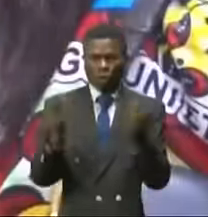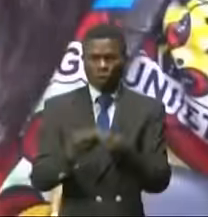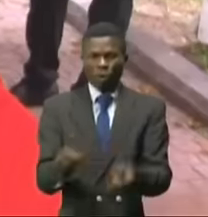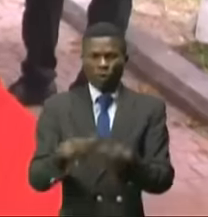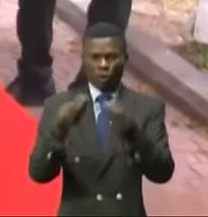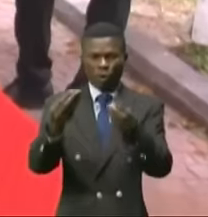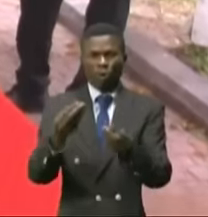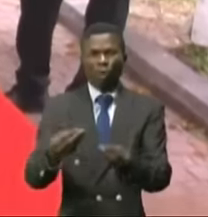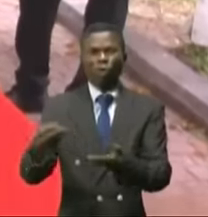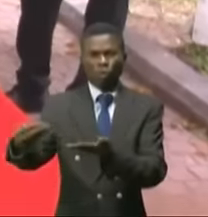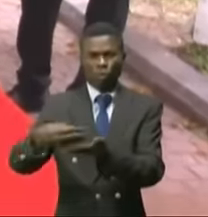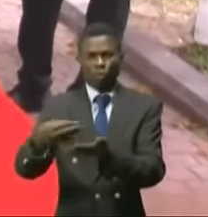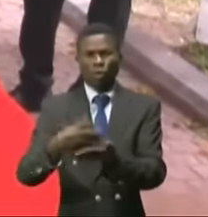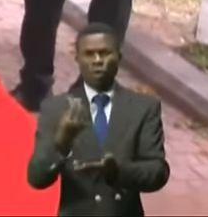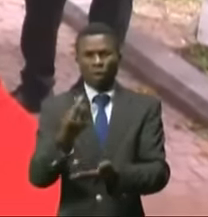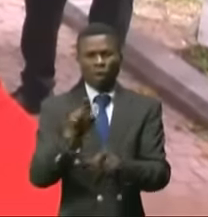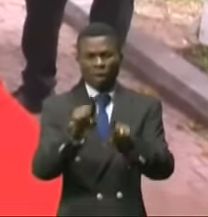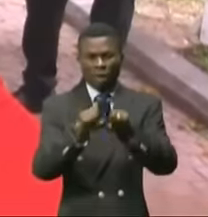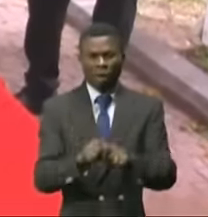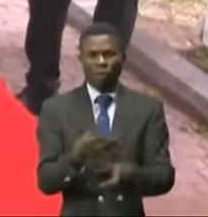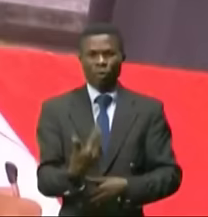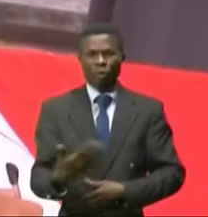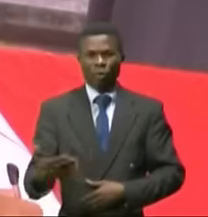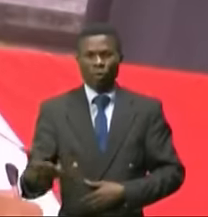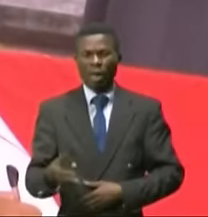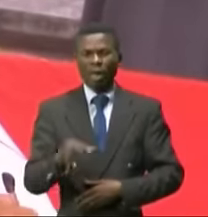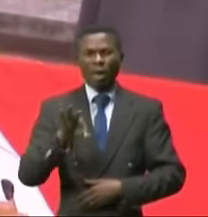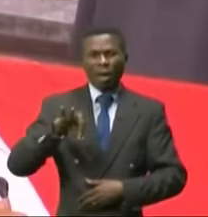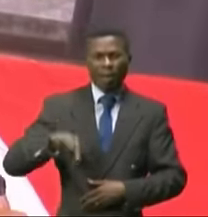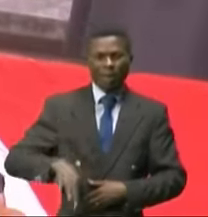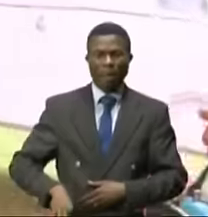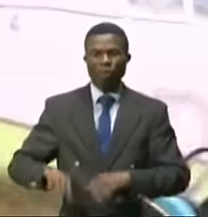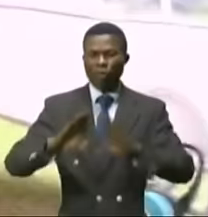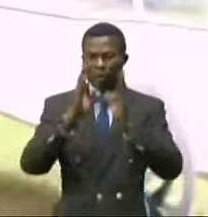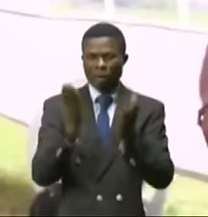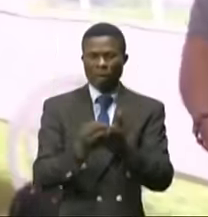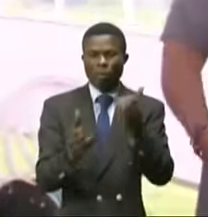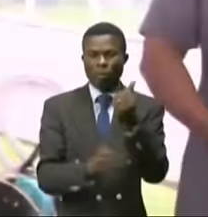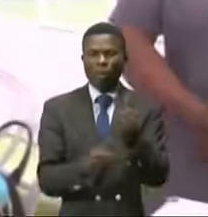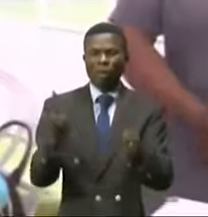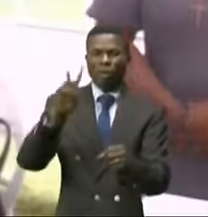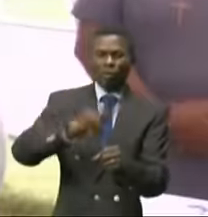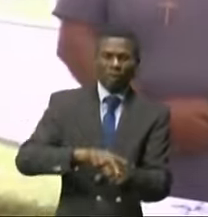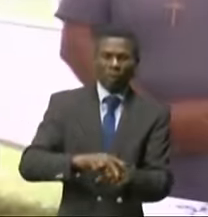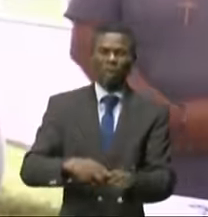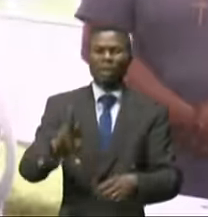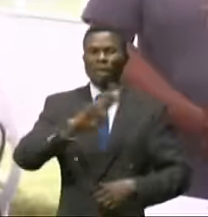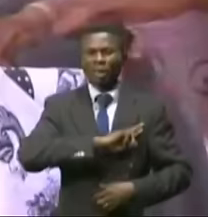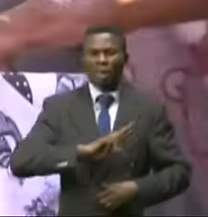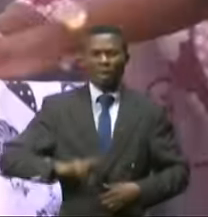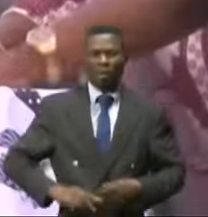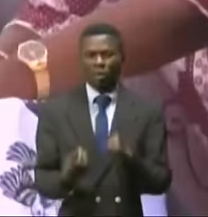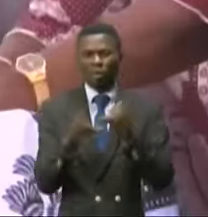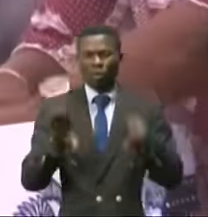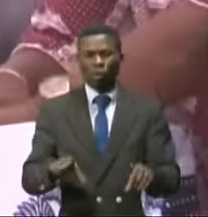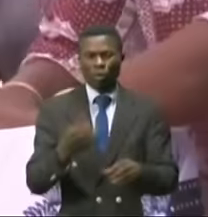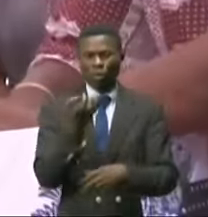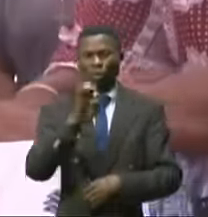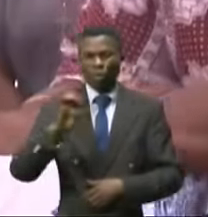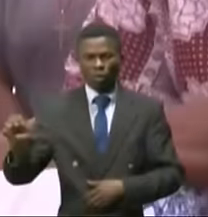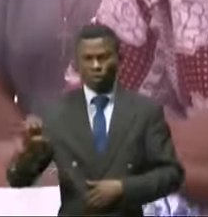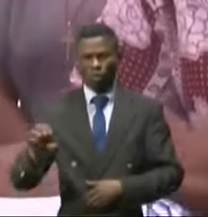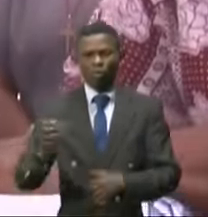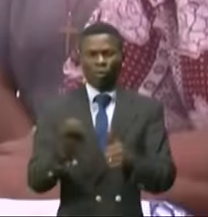leurs contributions financières et matérielles en faveur des victimes de l'Est et de la RDC. En premier, Cynthia